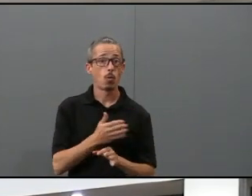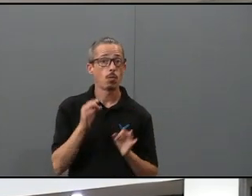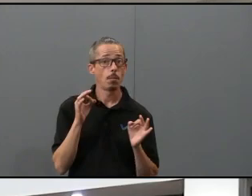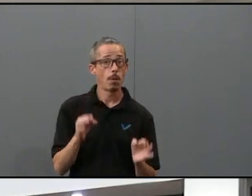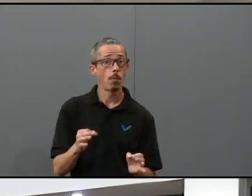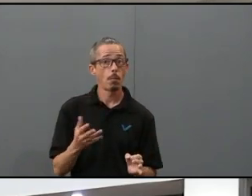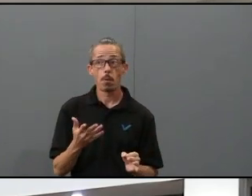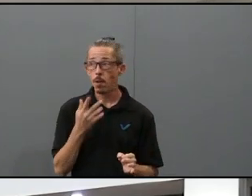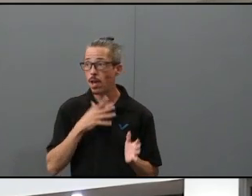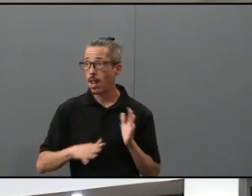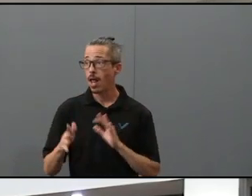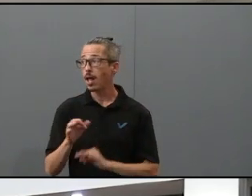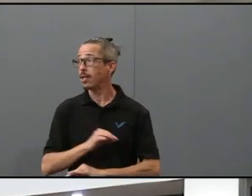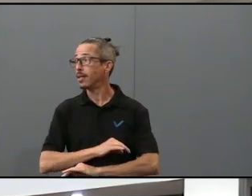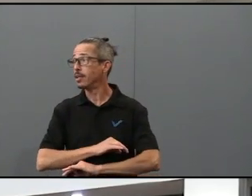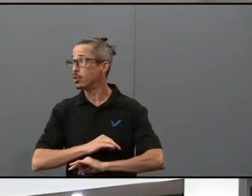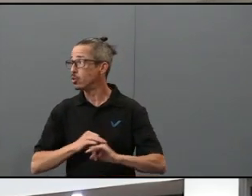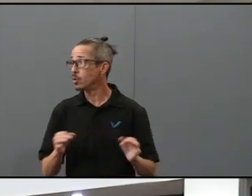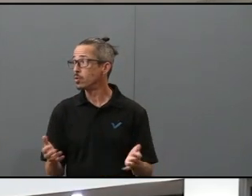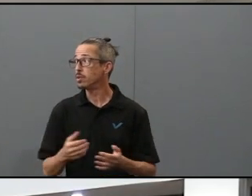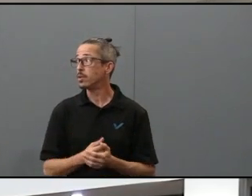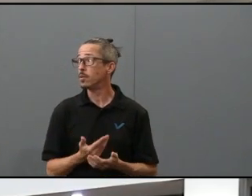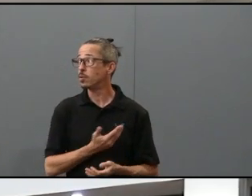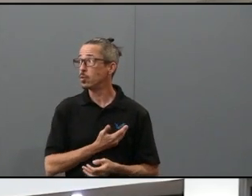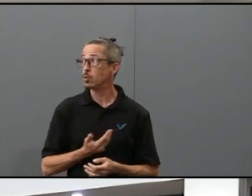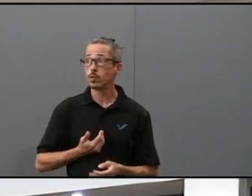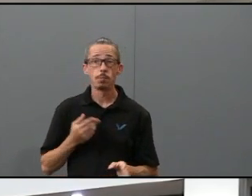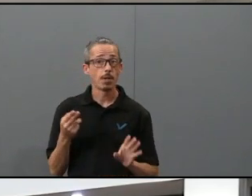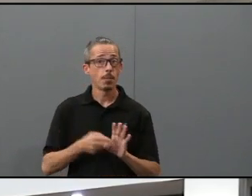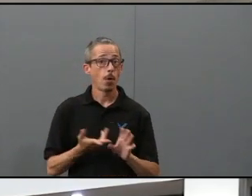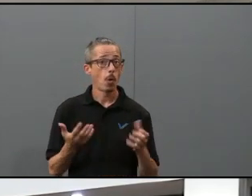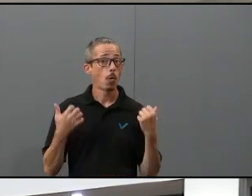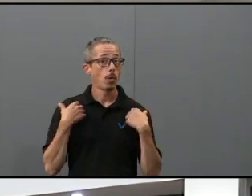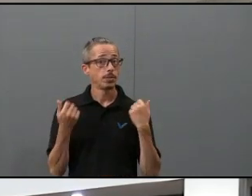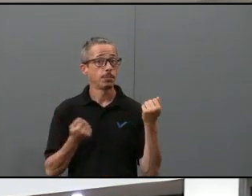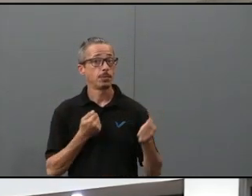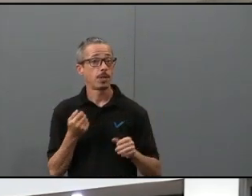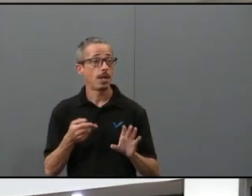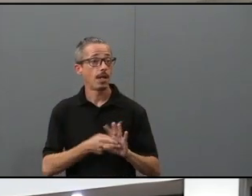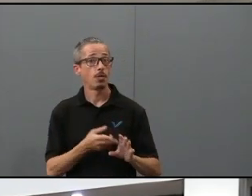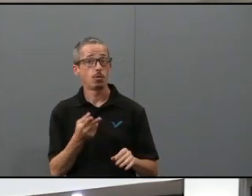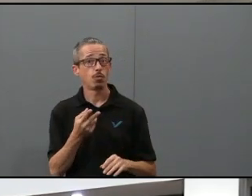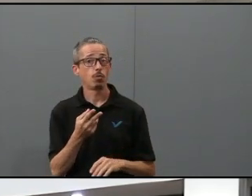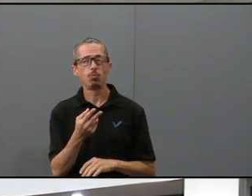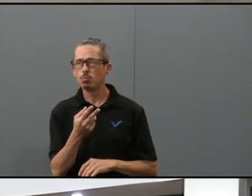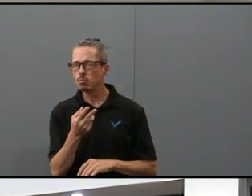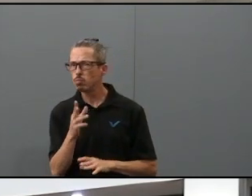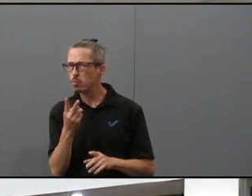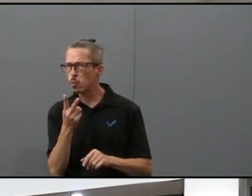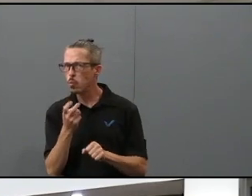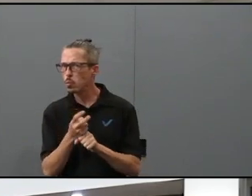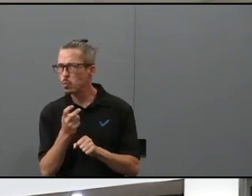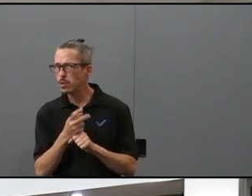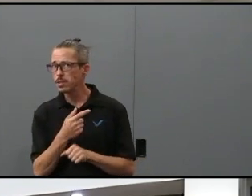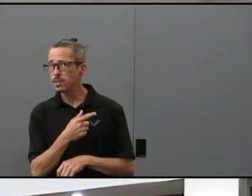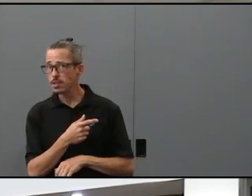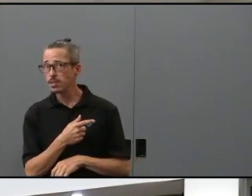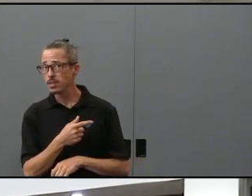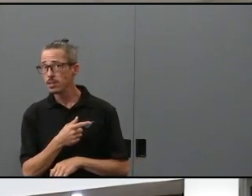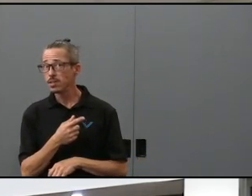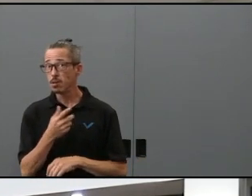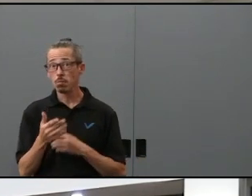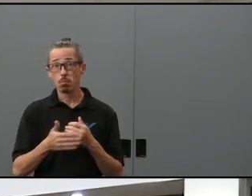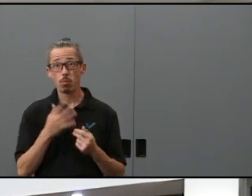avait une programmation extraordinaire j'ai la chance d'être sur le conseil d'administration depuis 12 ans et on a frôlé les 11000